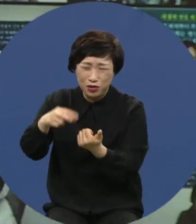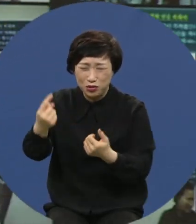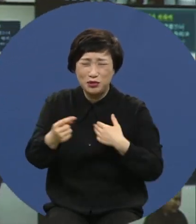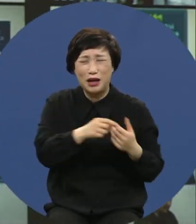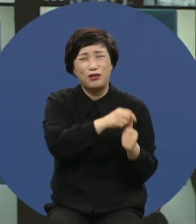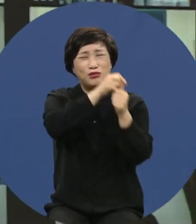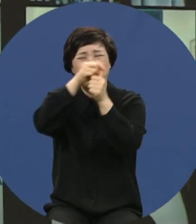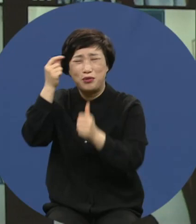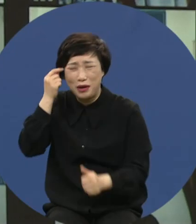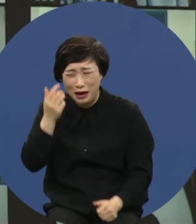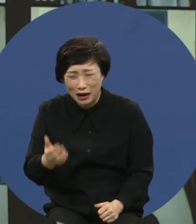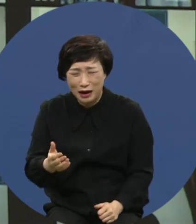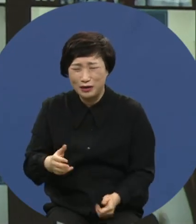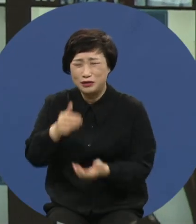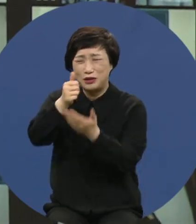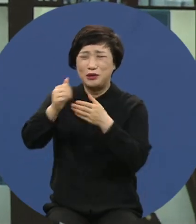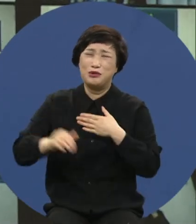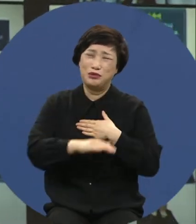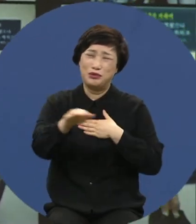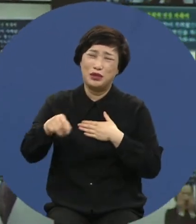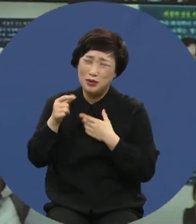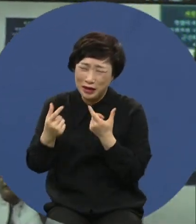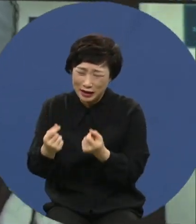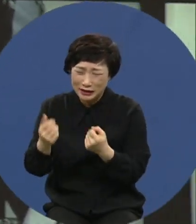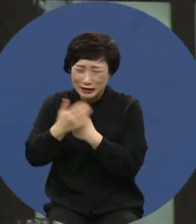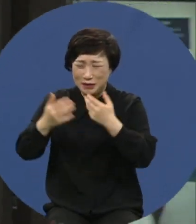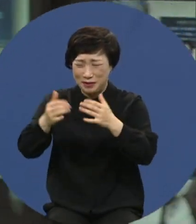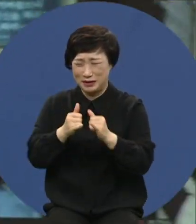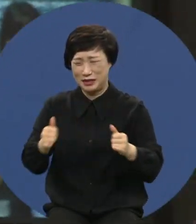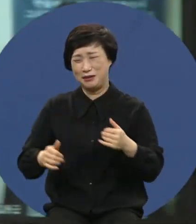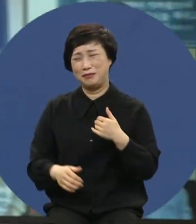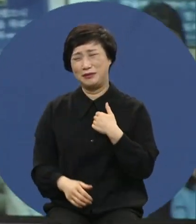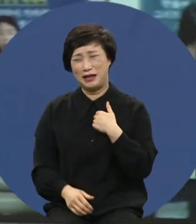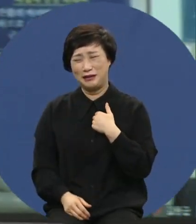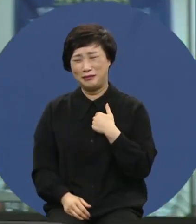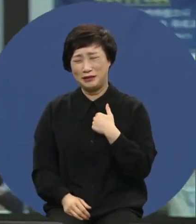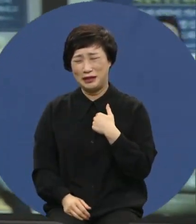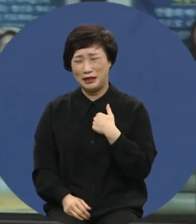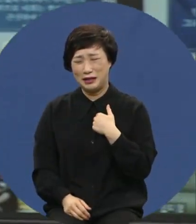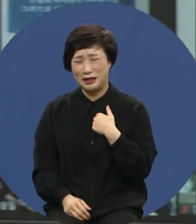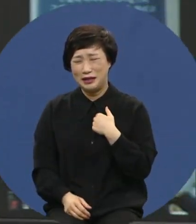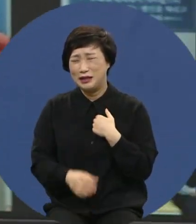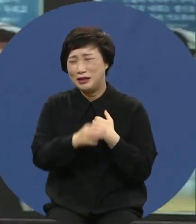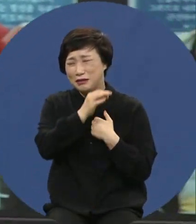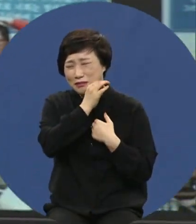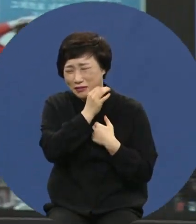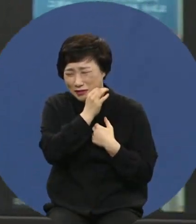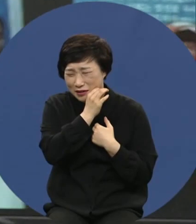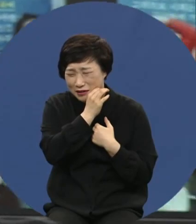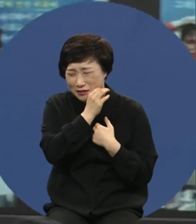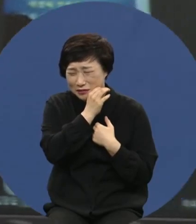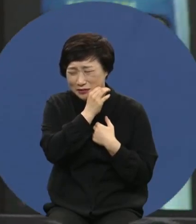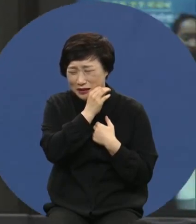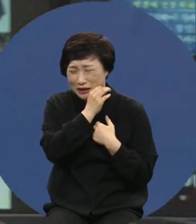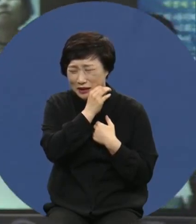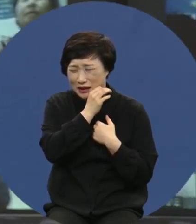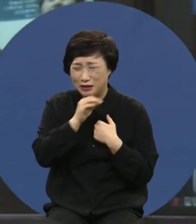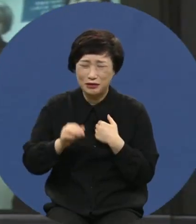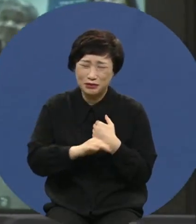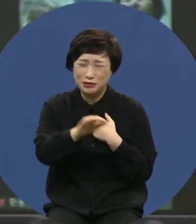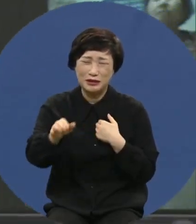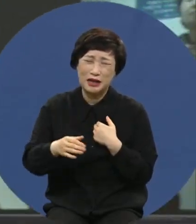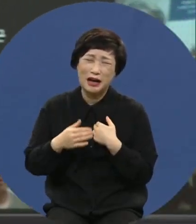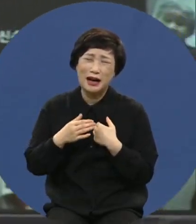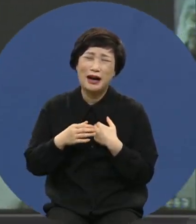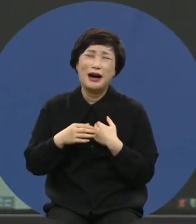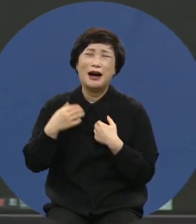합니까? 주님, 우린 이렇게 은혜 입은 자들입니다. 염치 없습니다. 우리가 할